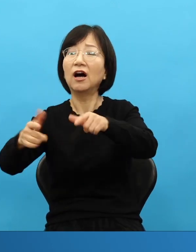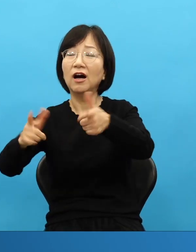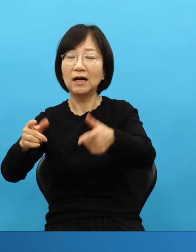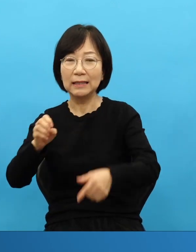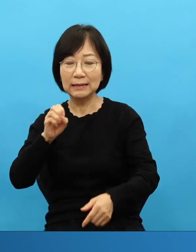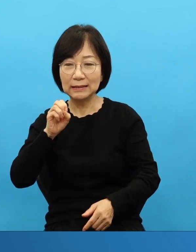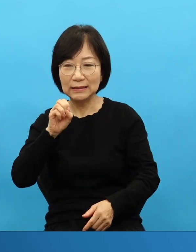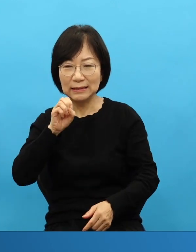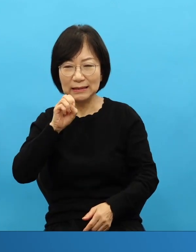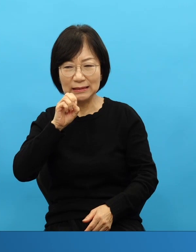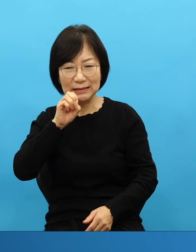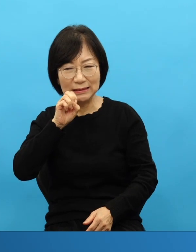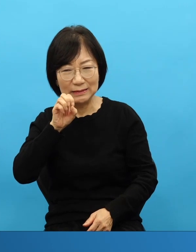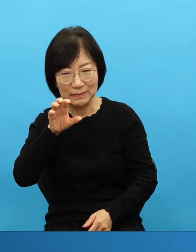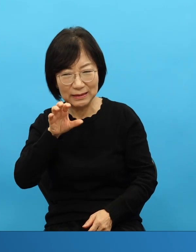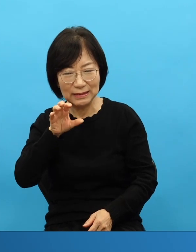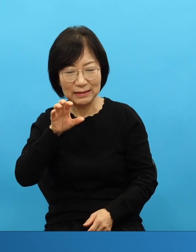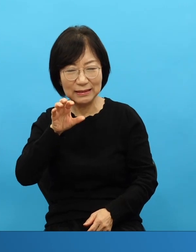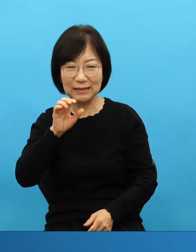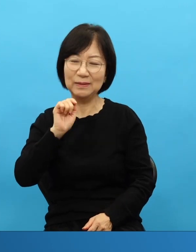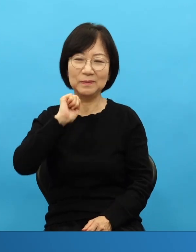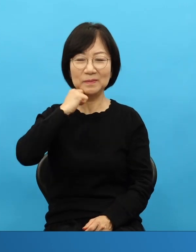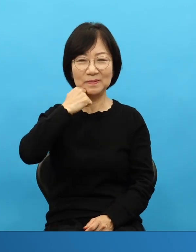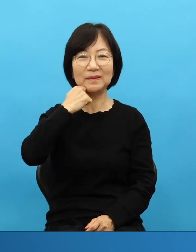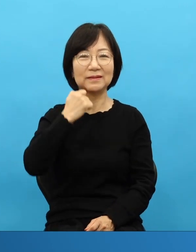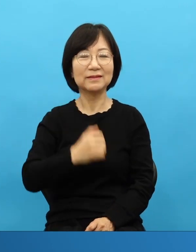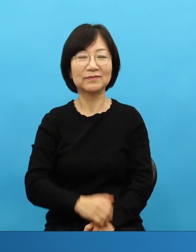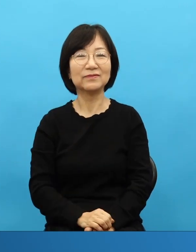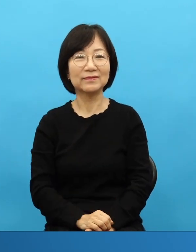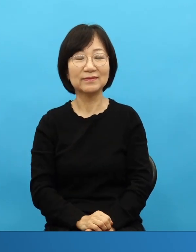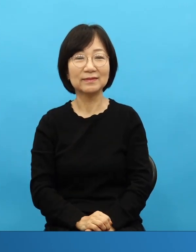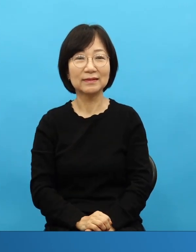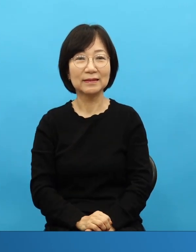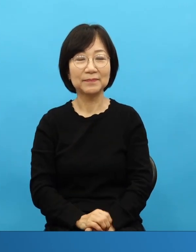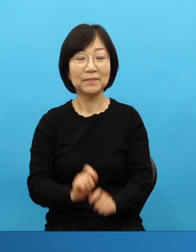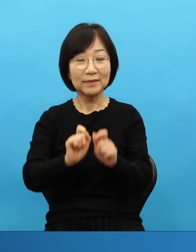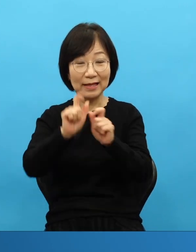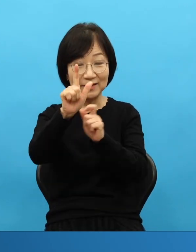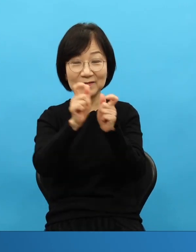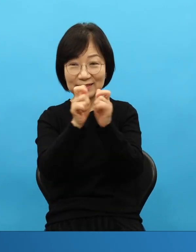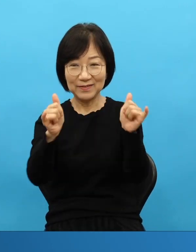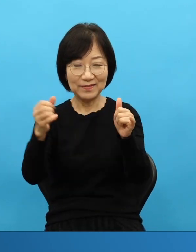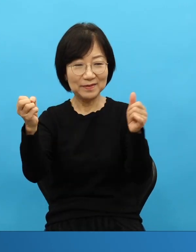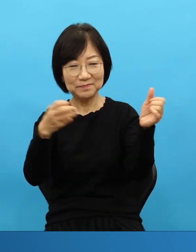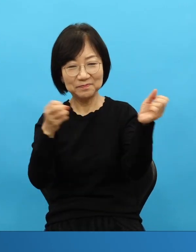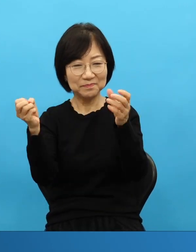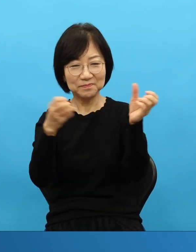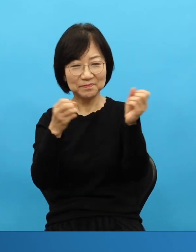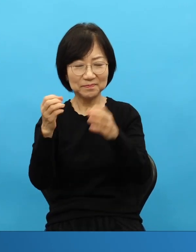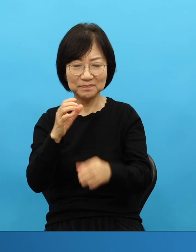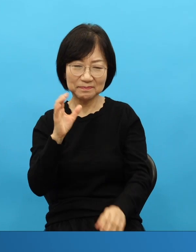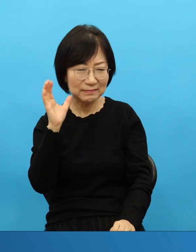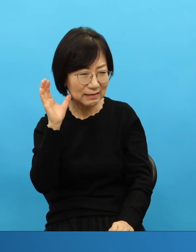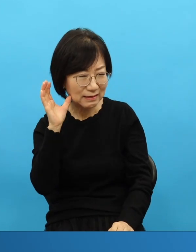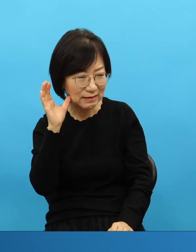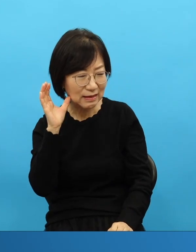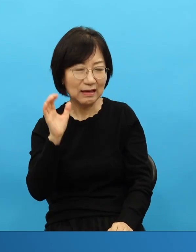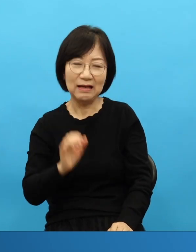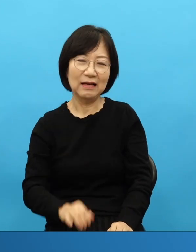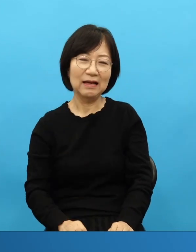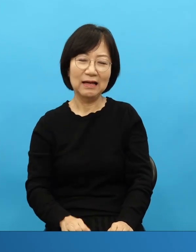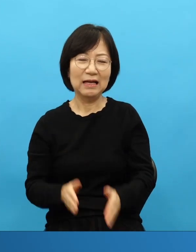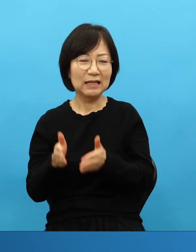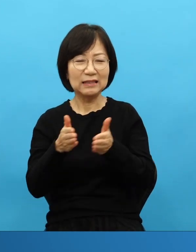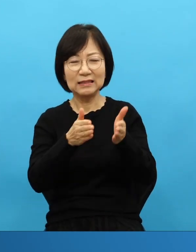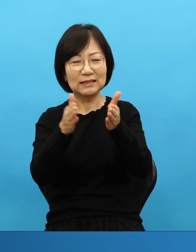없잖아요. I can't tell them, oh no, that's not the way. 근데 대부분 사람들이 좀 그렇더라고요. But the majority of people are like that. 여러분 뭐